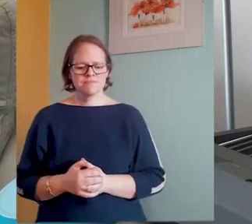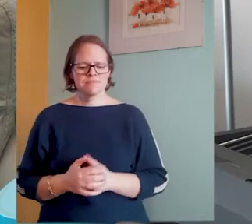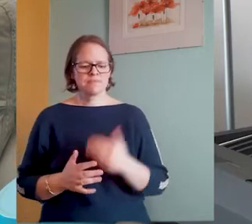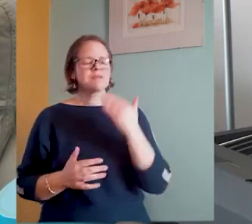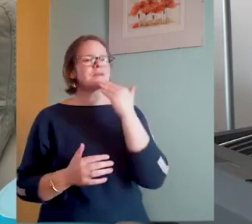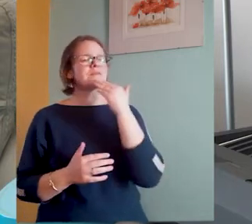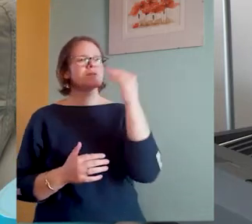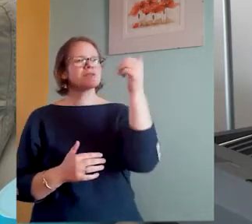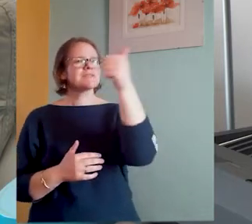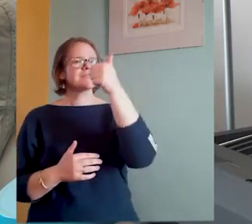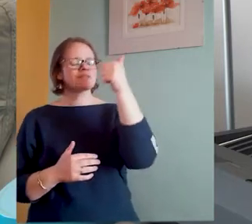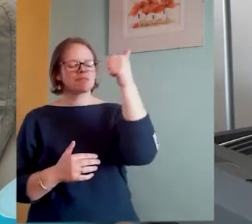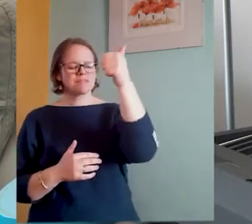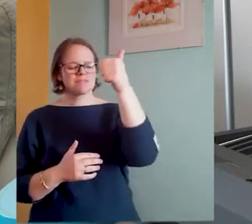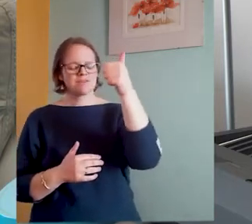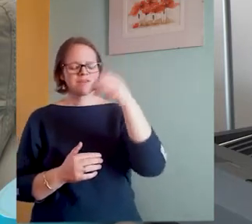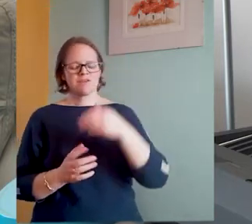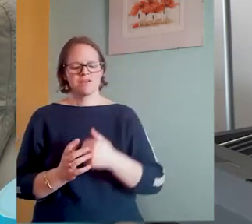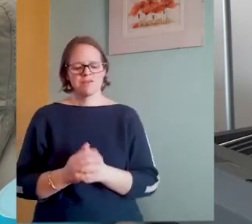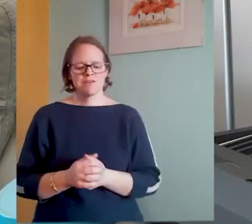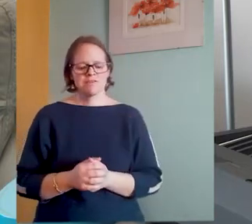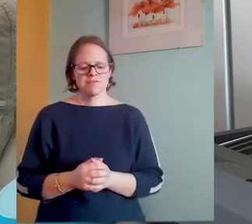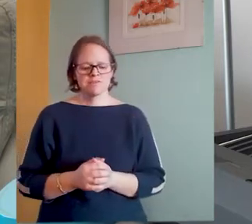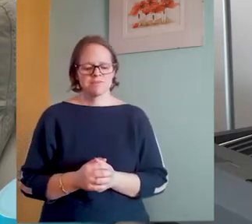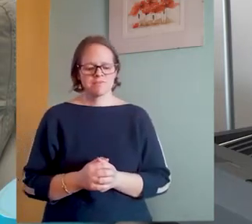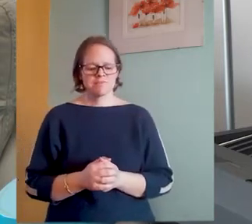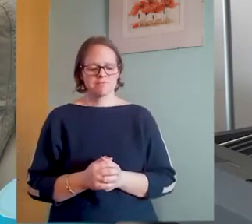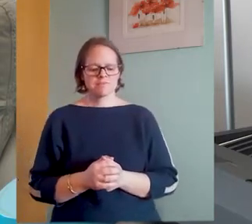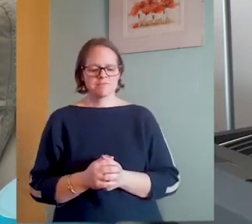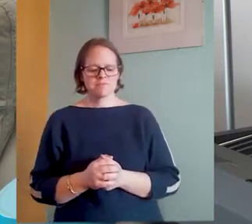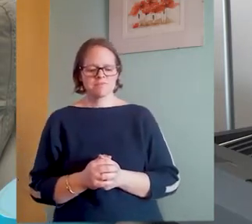Merci Seigneur pour ta présence.